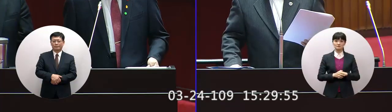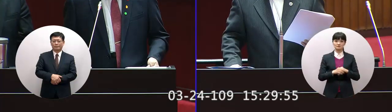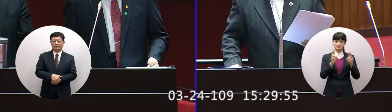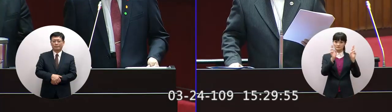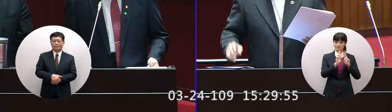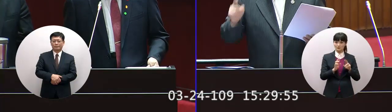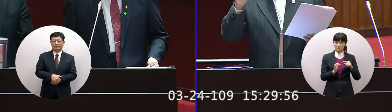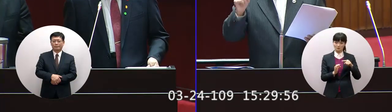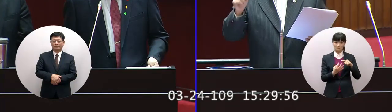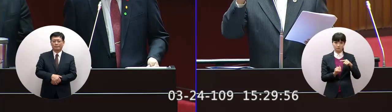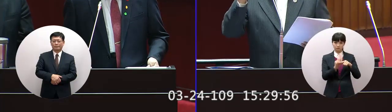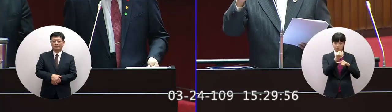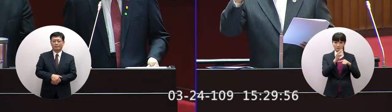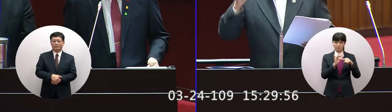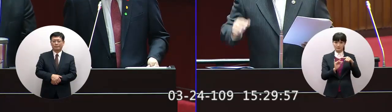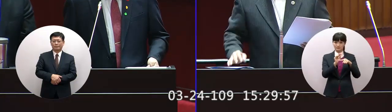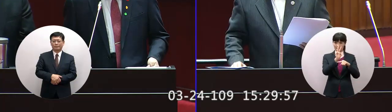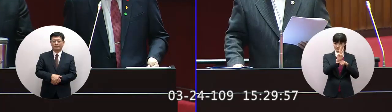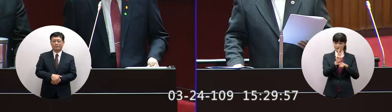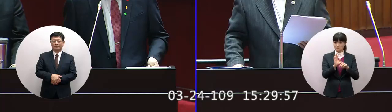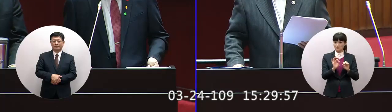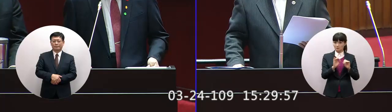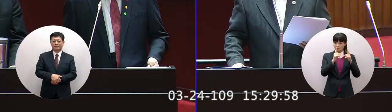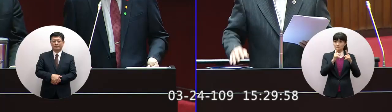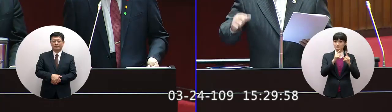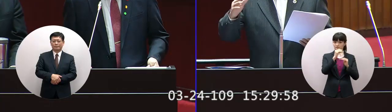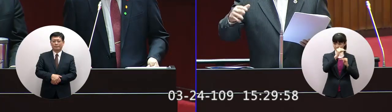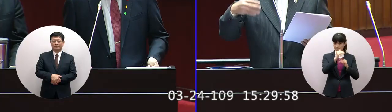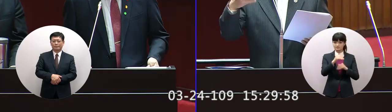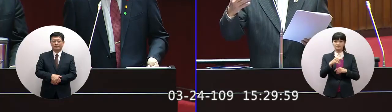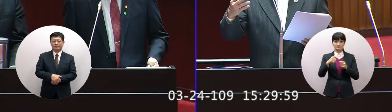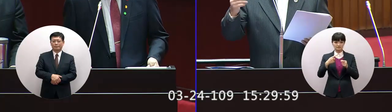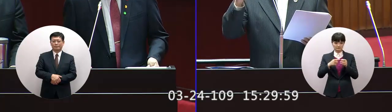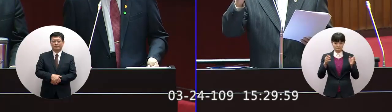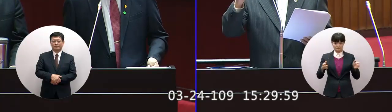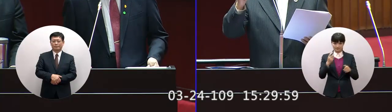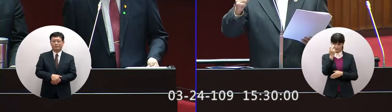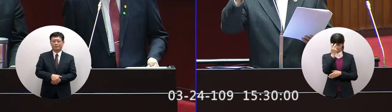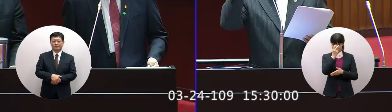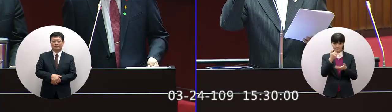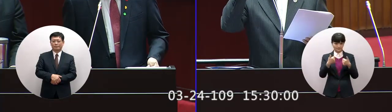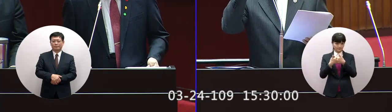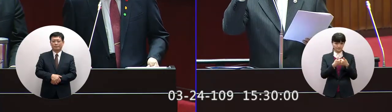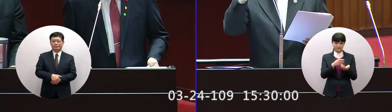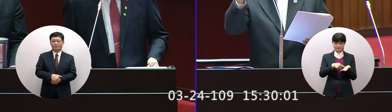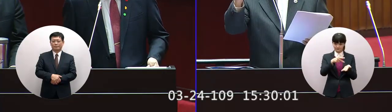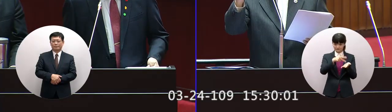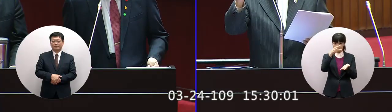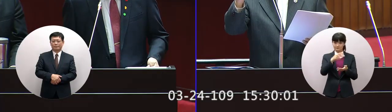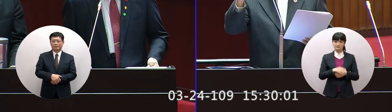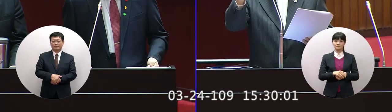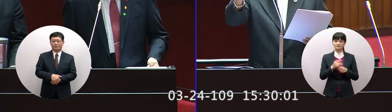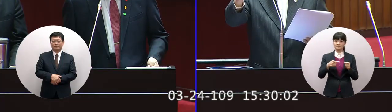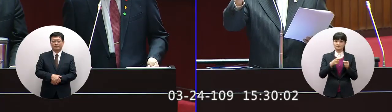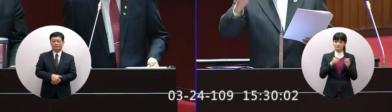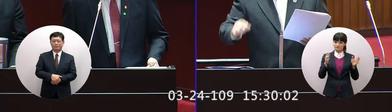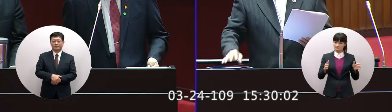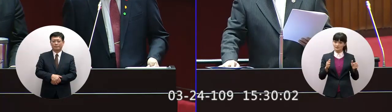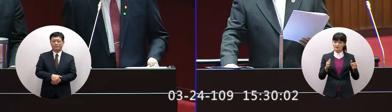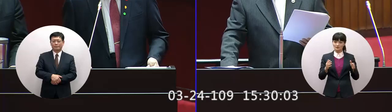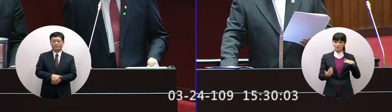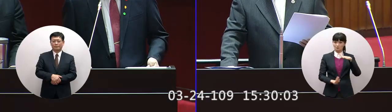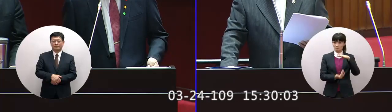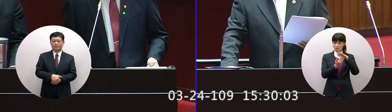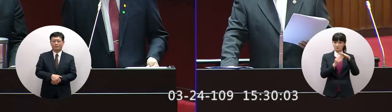涨3%，一年有2次的审议会议，也就是说一年只会涨6%。部长是不